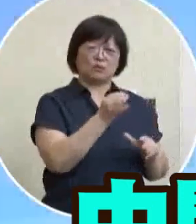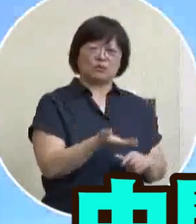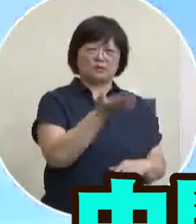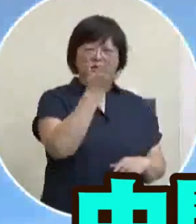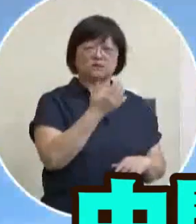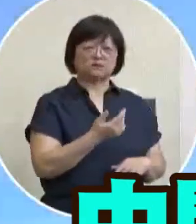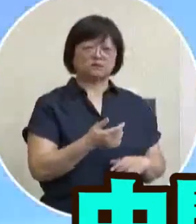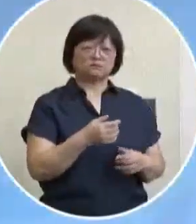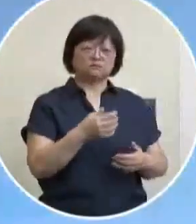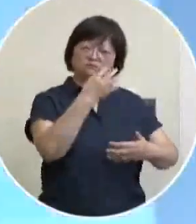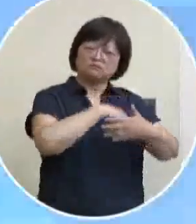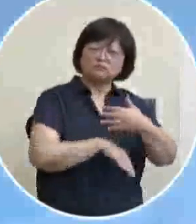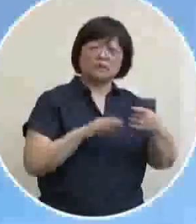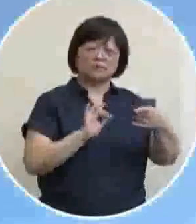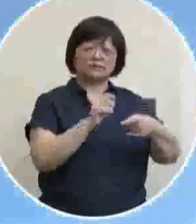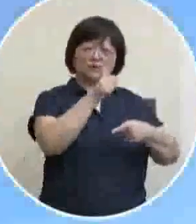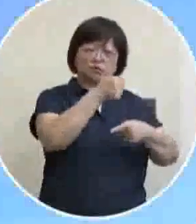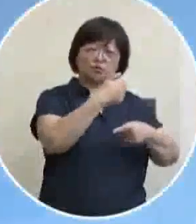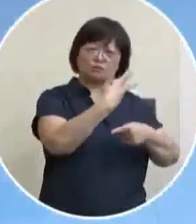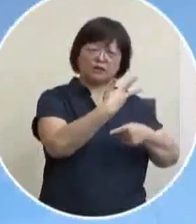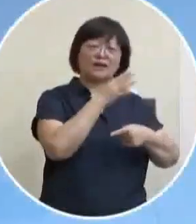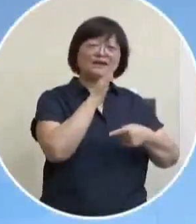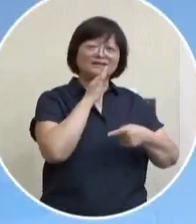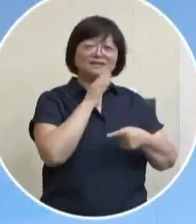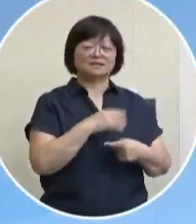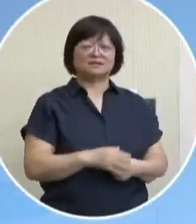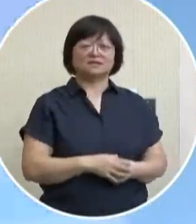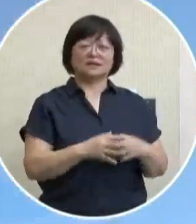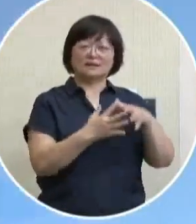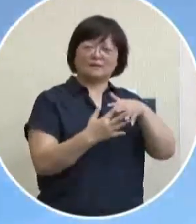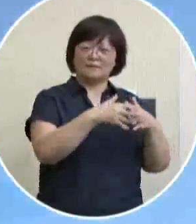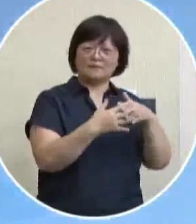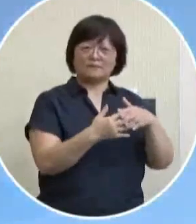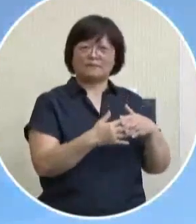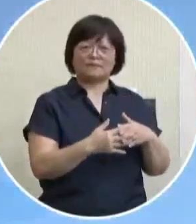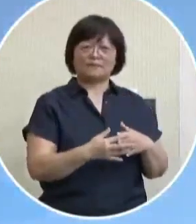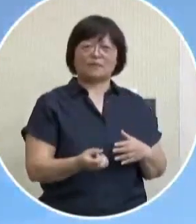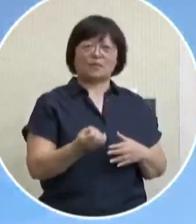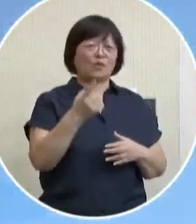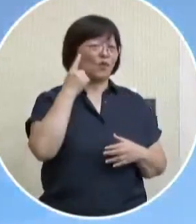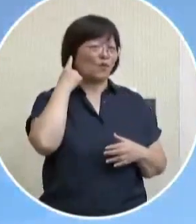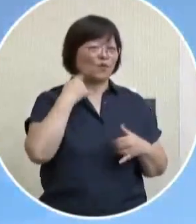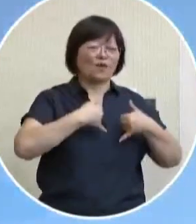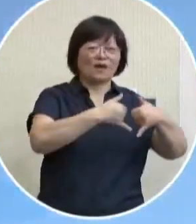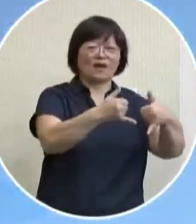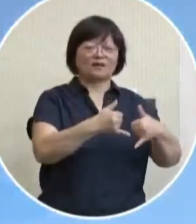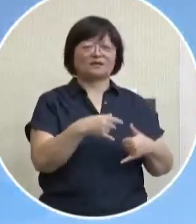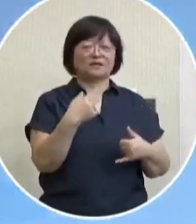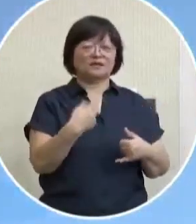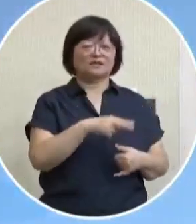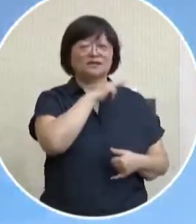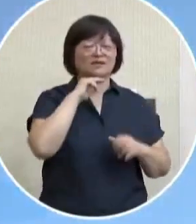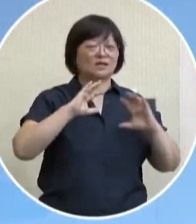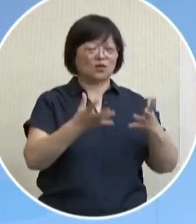也许是你们华尔街跟纽约，纽约华尔街或者是伦敦啊，这个所有